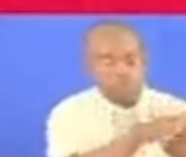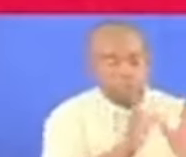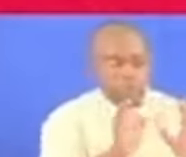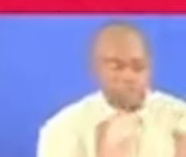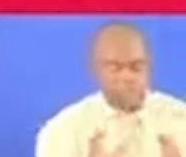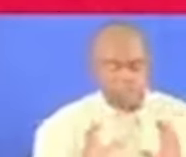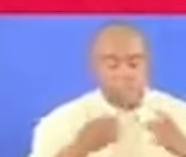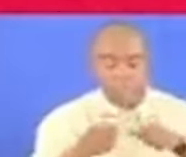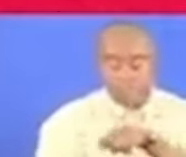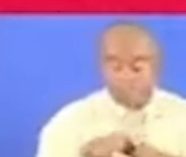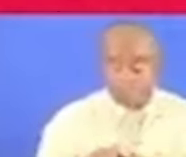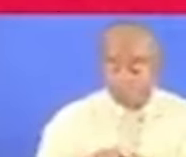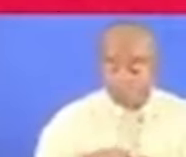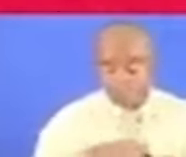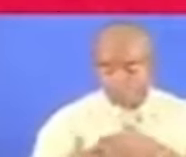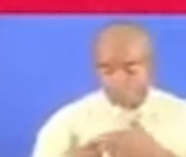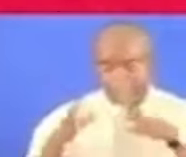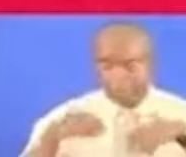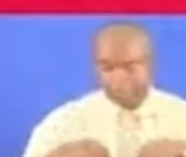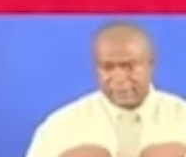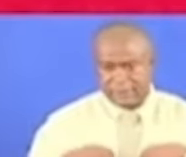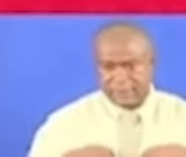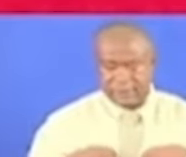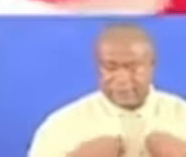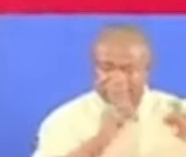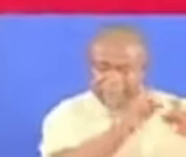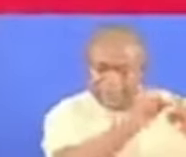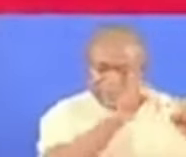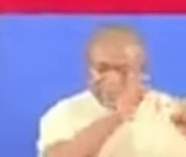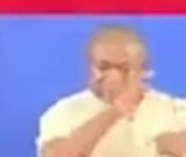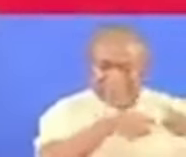ilivet serik kwa ibara ibak Kama